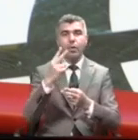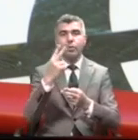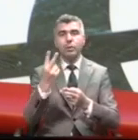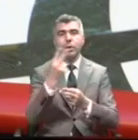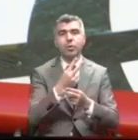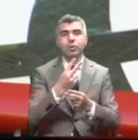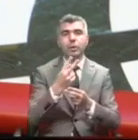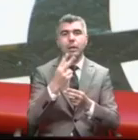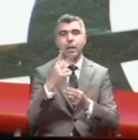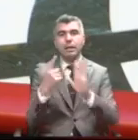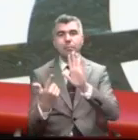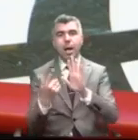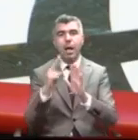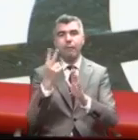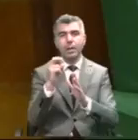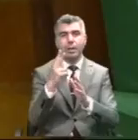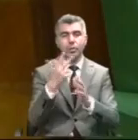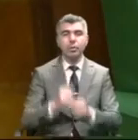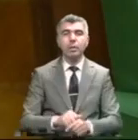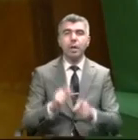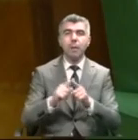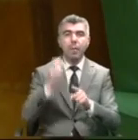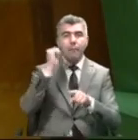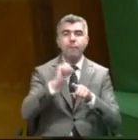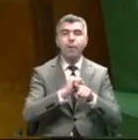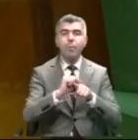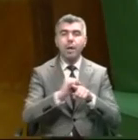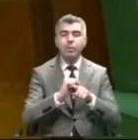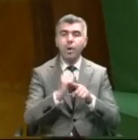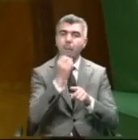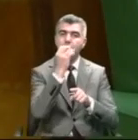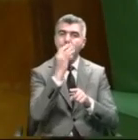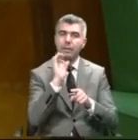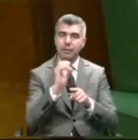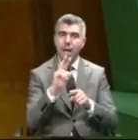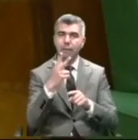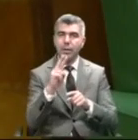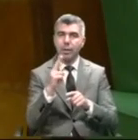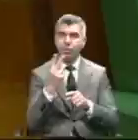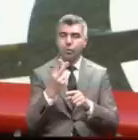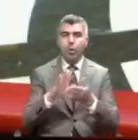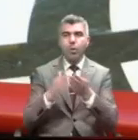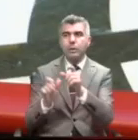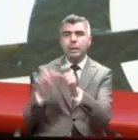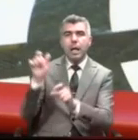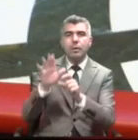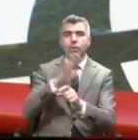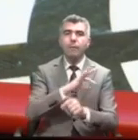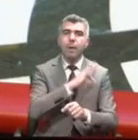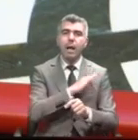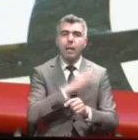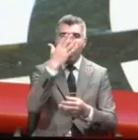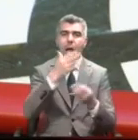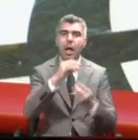2023 تنظيم دورات تدريبيه اعتبارا من شهر مارس 2023 الفائده جميع المواطنين المقبلين